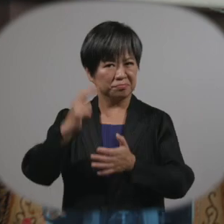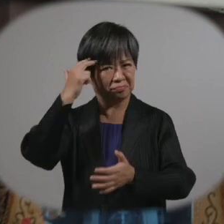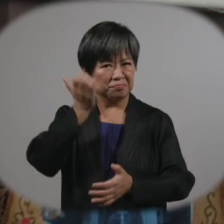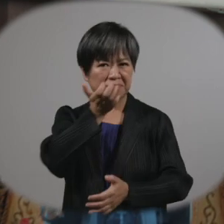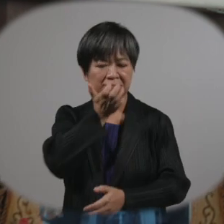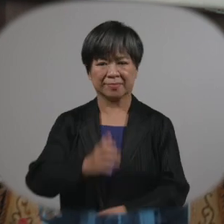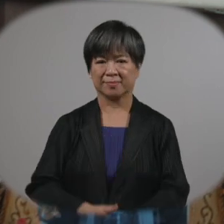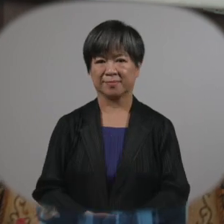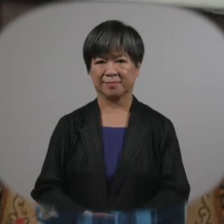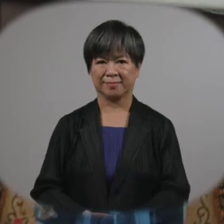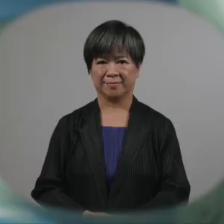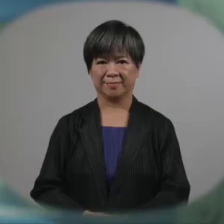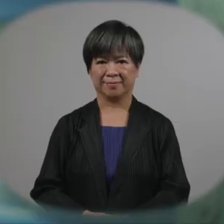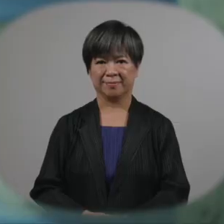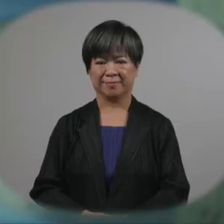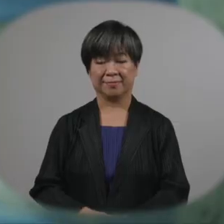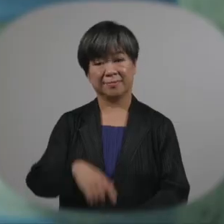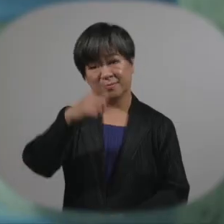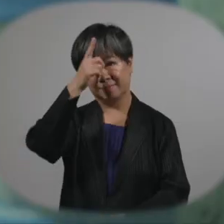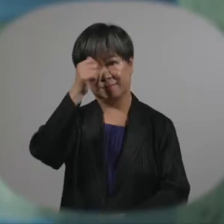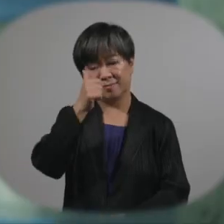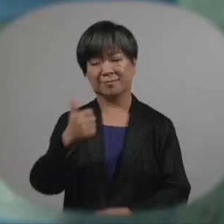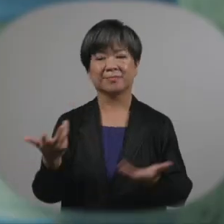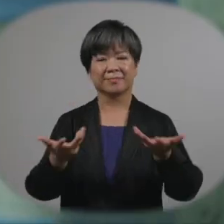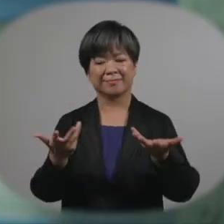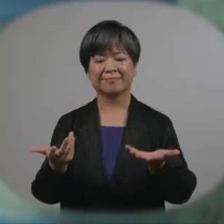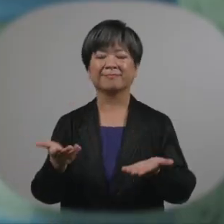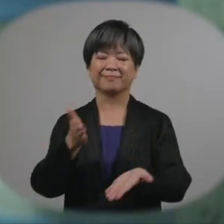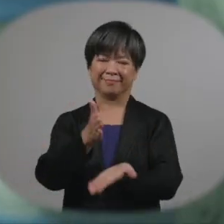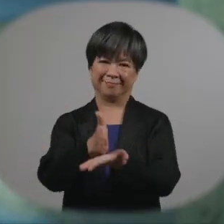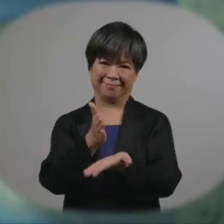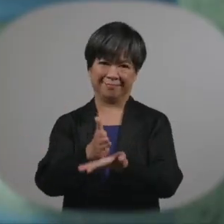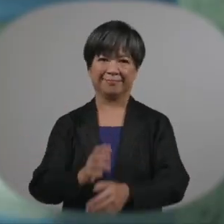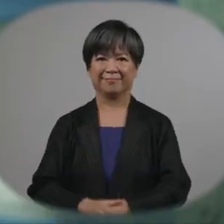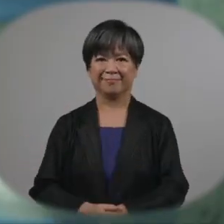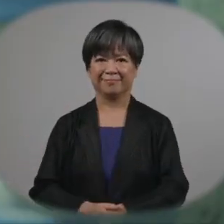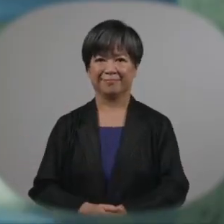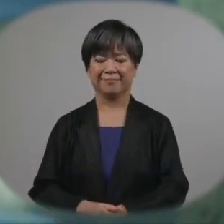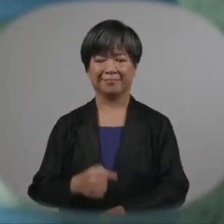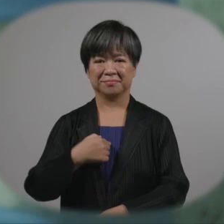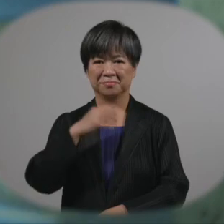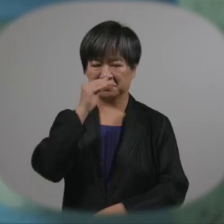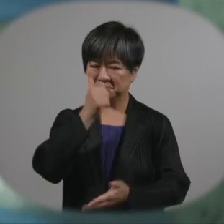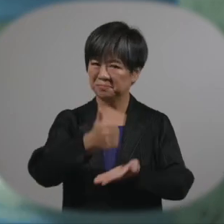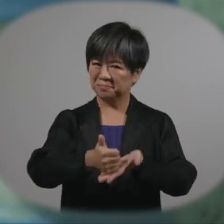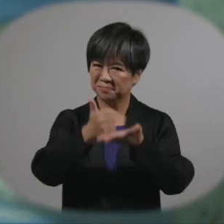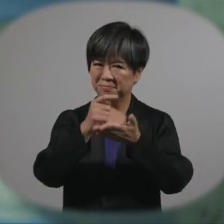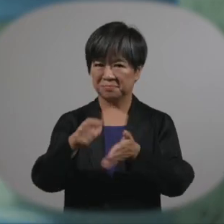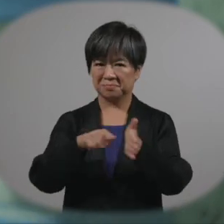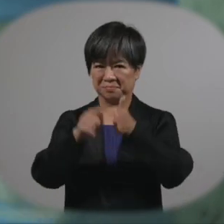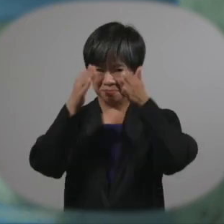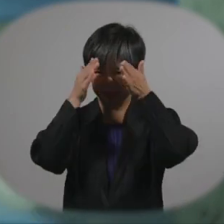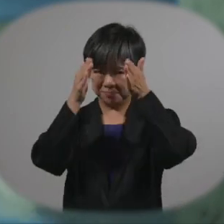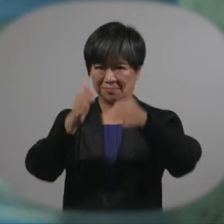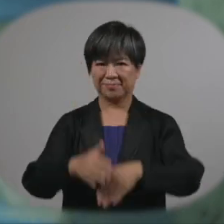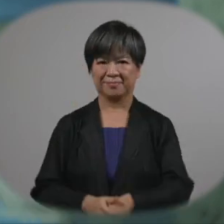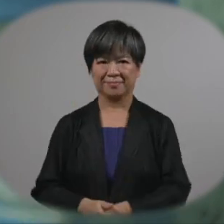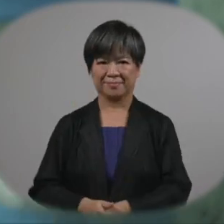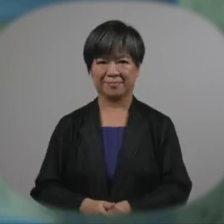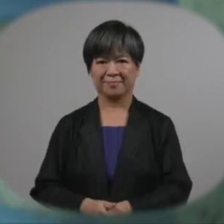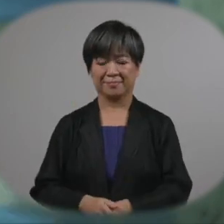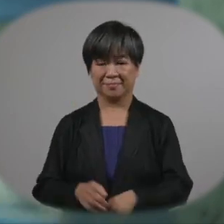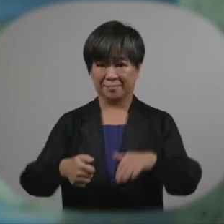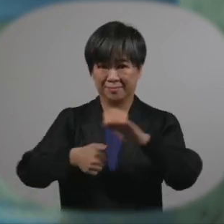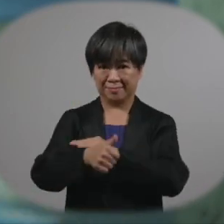心。 黄清玄的故事就到这里结束了，我特别佩服他那专注的精神。一旦